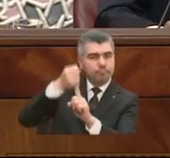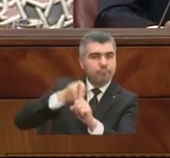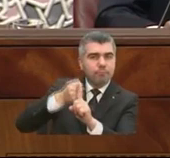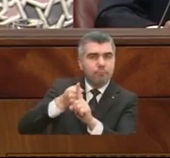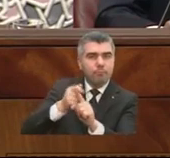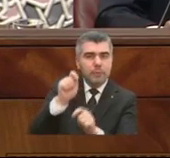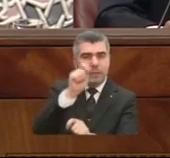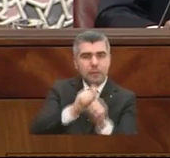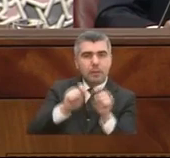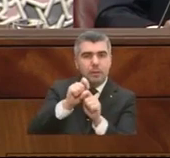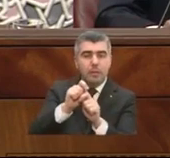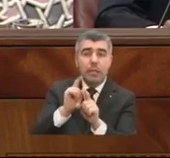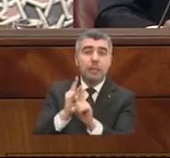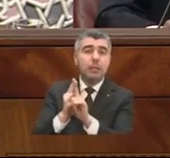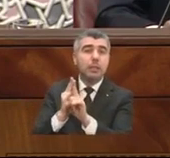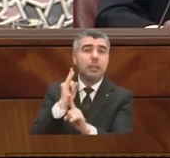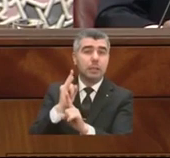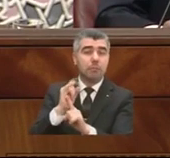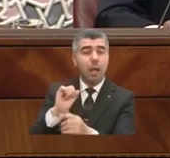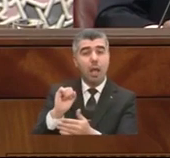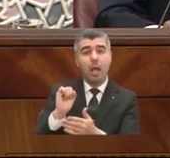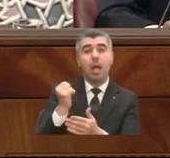إنجازها عدة قرون أو عقود.